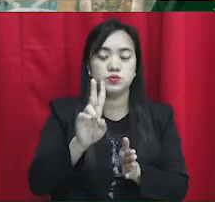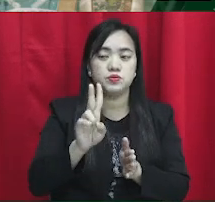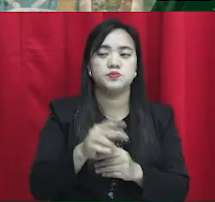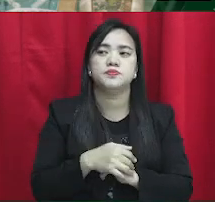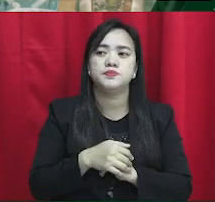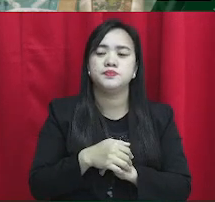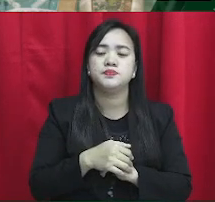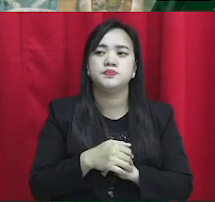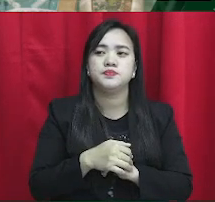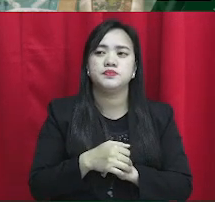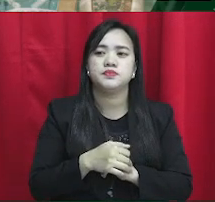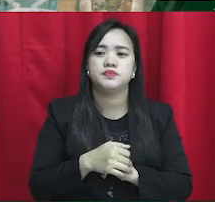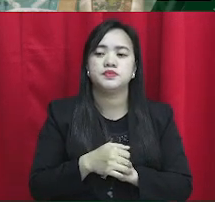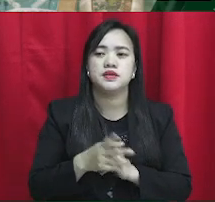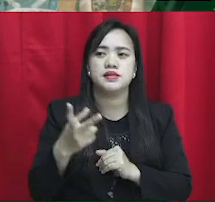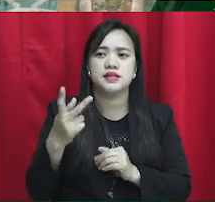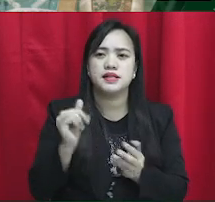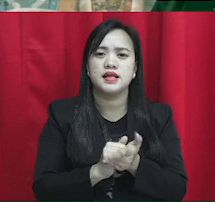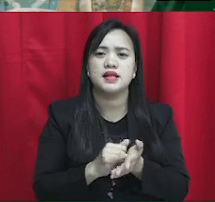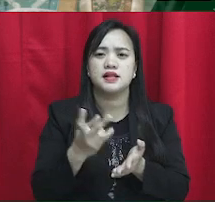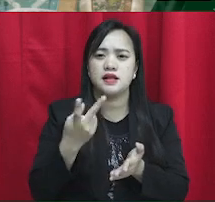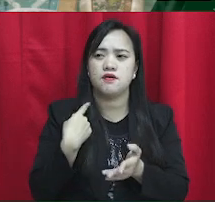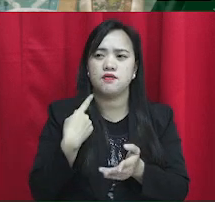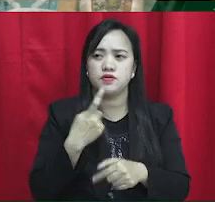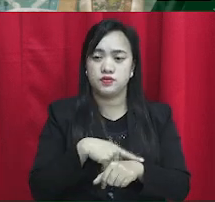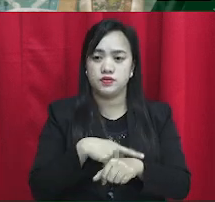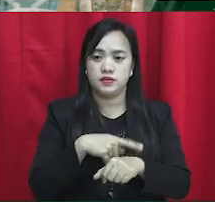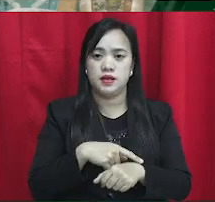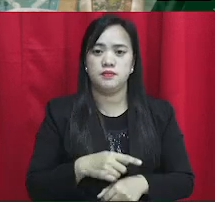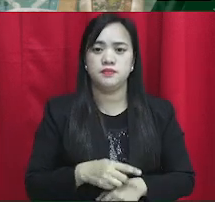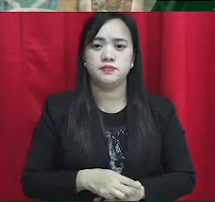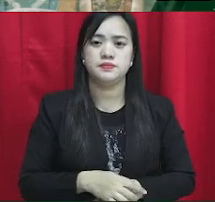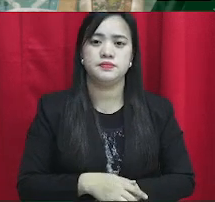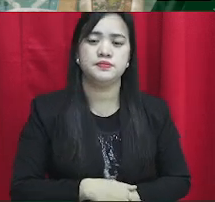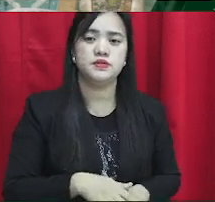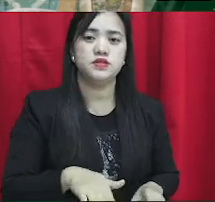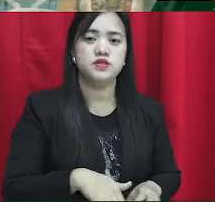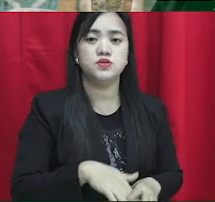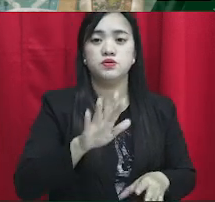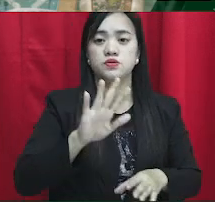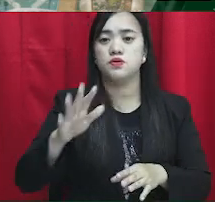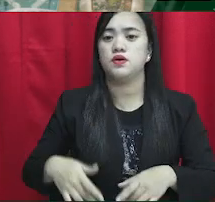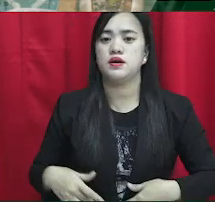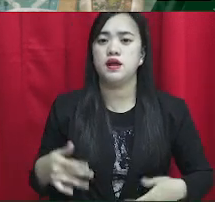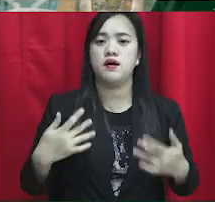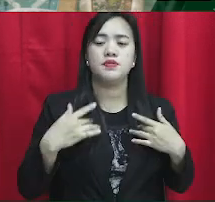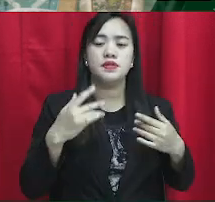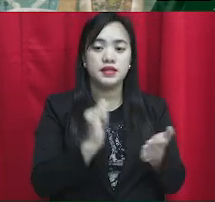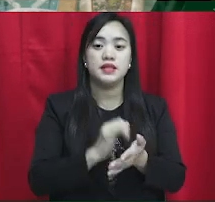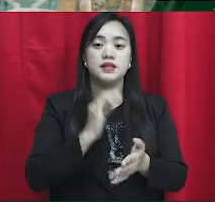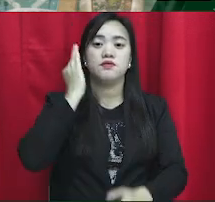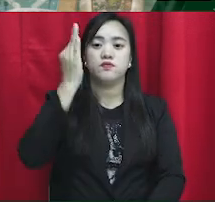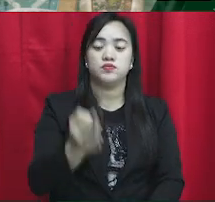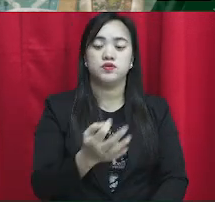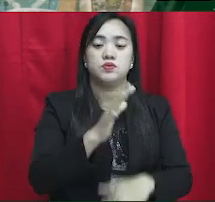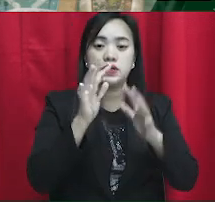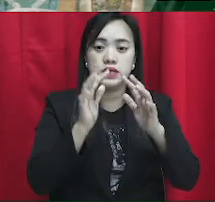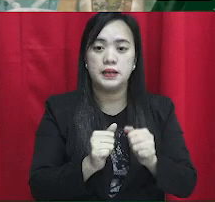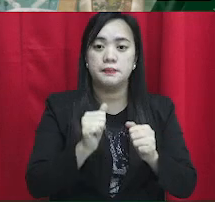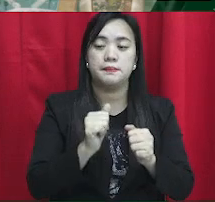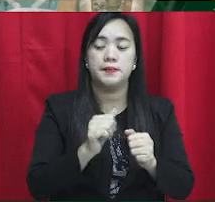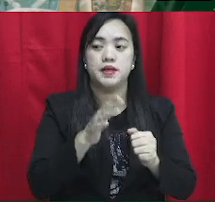na darating din kayo sa kalagayan ko, magiging nanay din kayo. Yeah. At kung